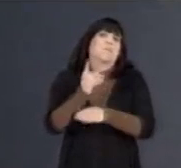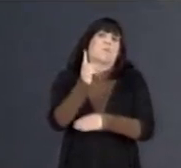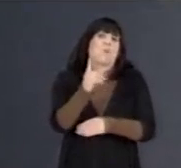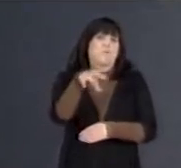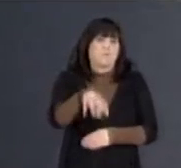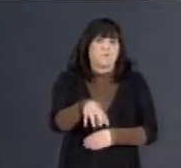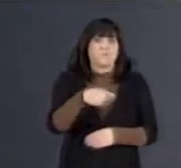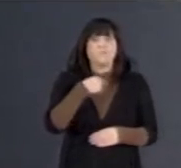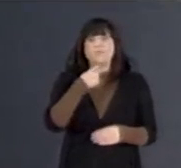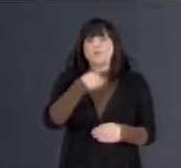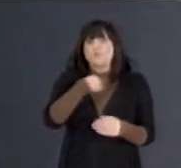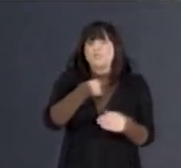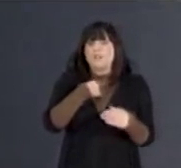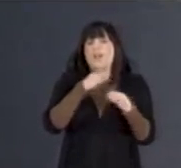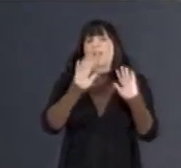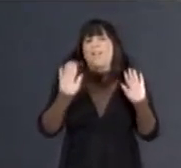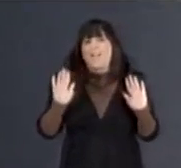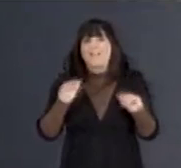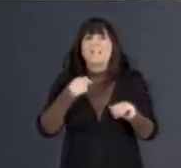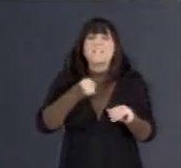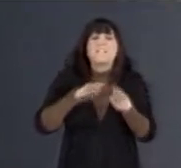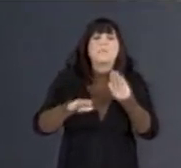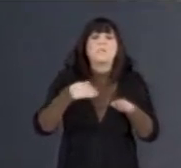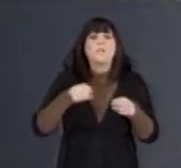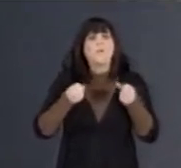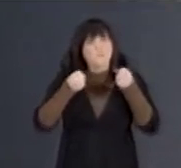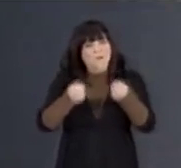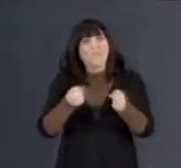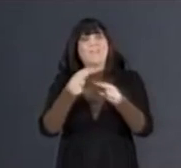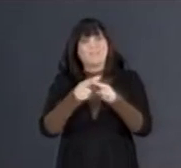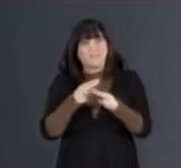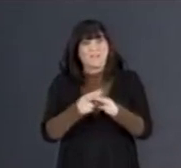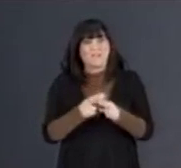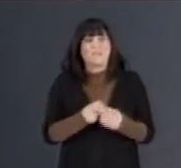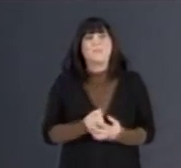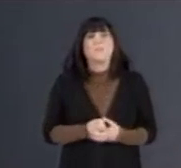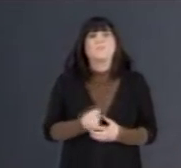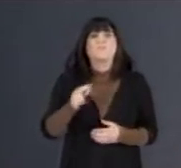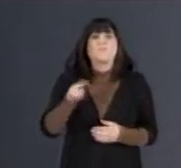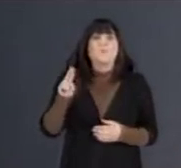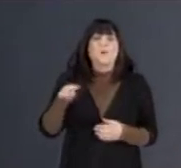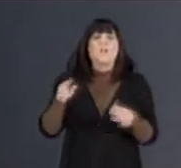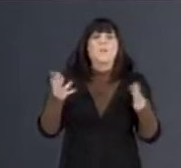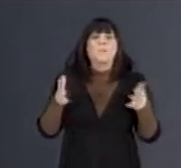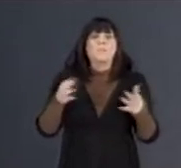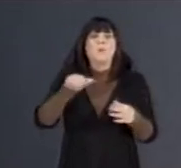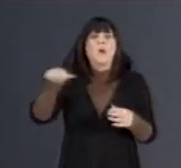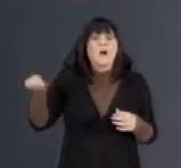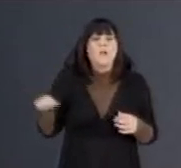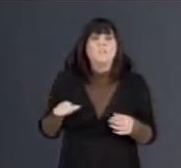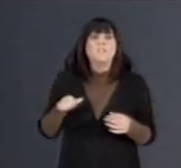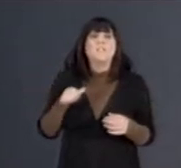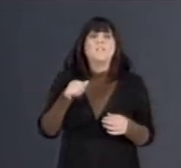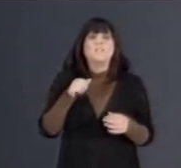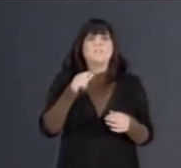nħħħħ Jena majinx, ġifiri. ħat i-prova biċi s-sirma. għat t-fiema, aga paħeru, per-reżempju, ħna, ħna n-semmu